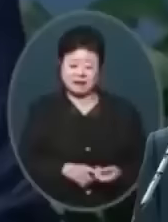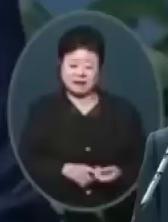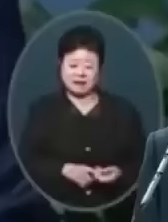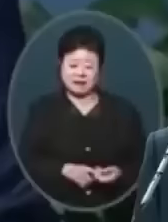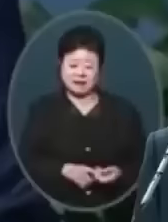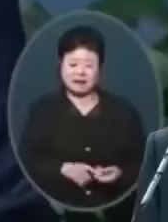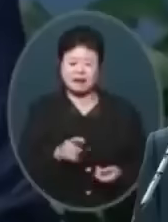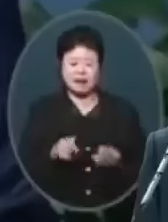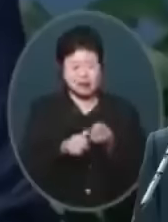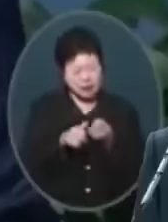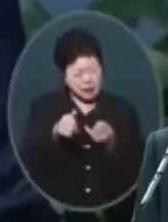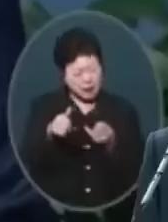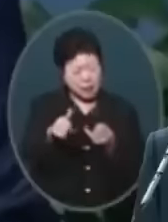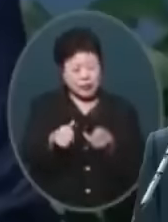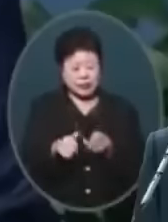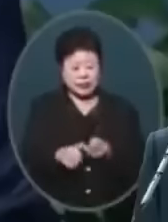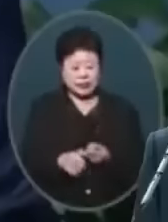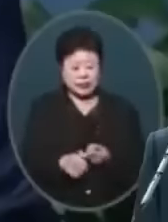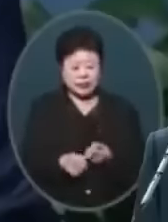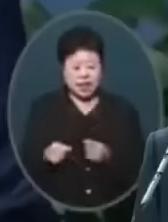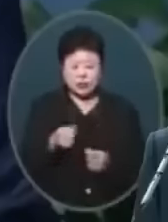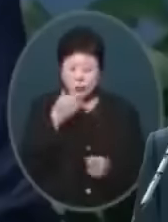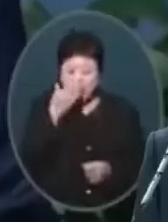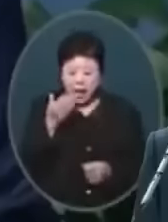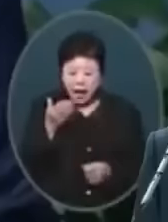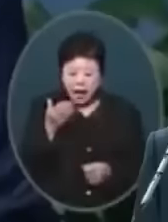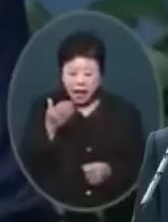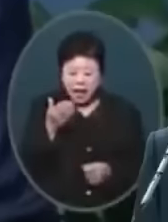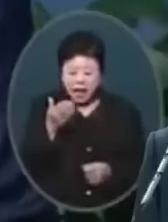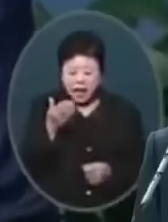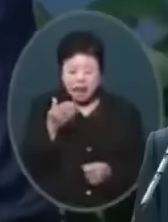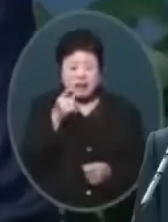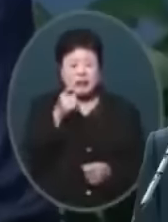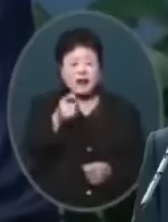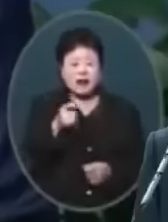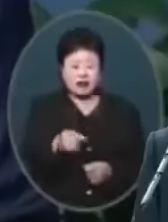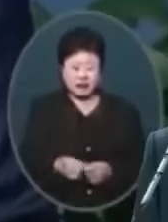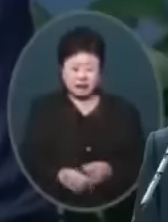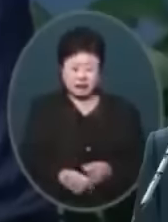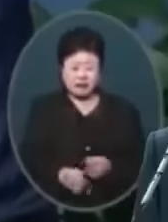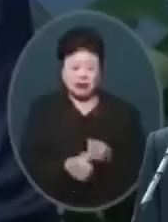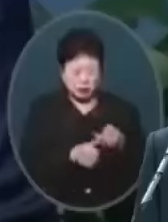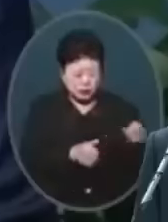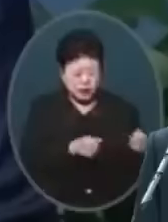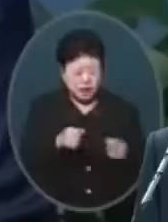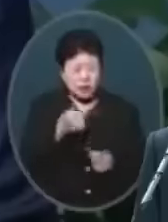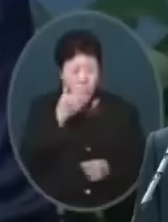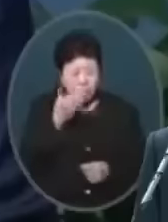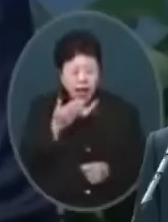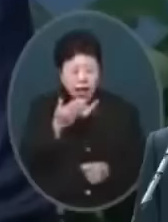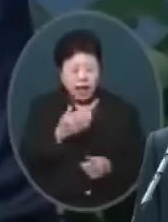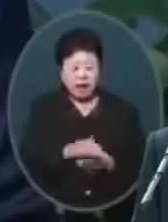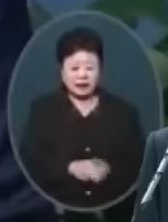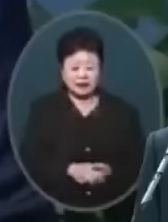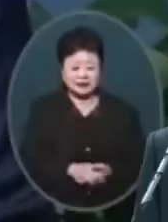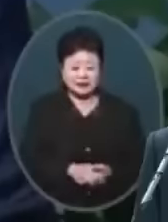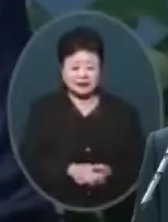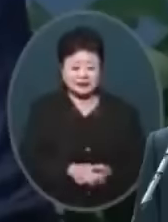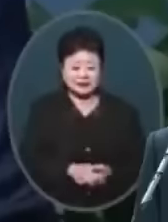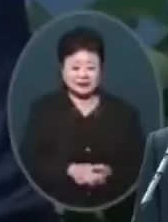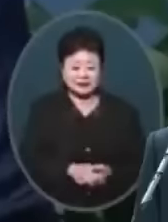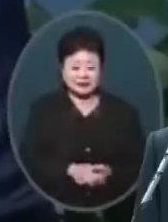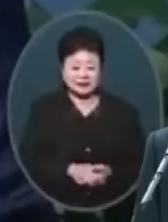내 남편 노릇 할 수 있냐? 내 아내라고 큰 소리 할 수 있겠냐?